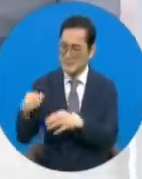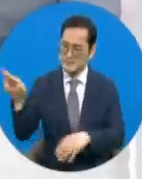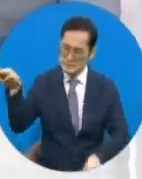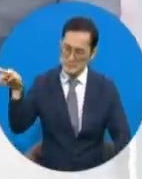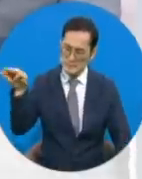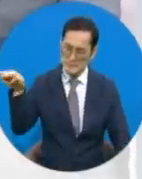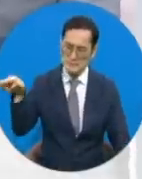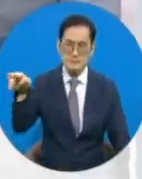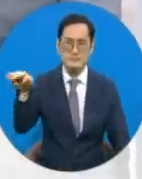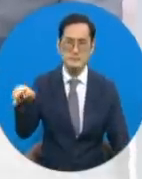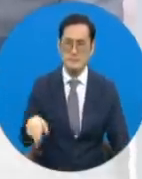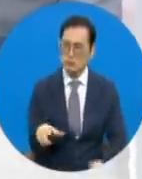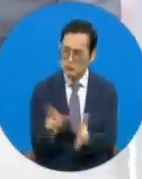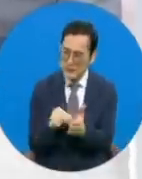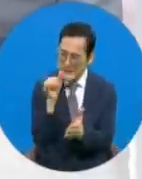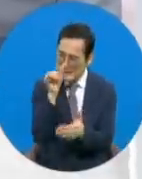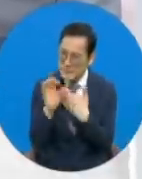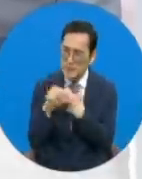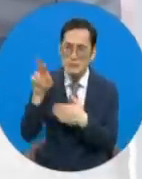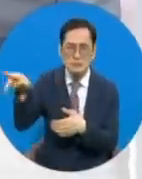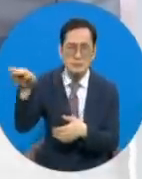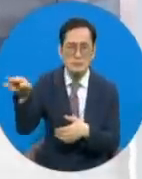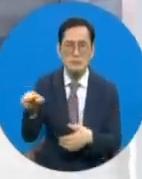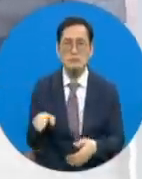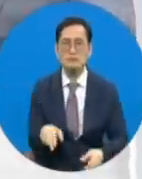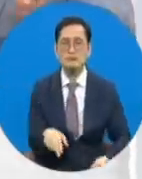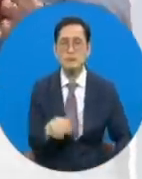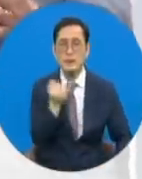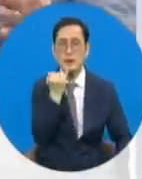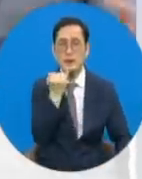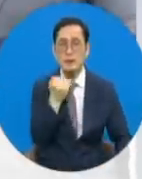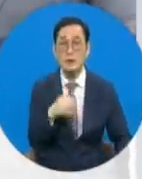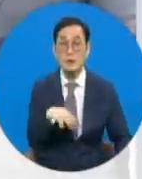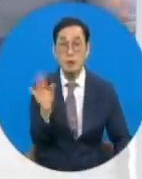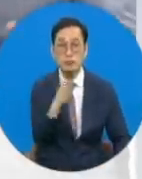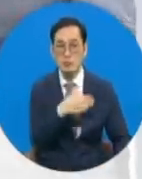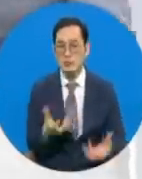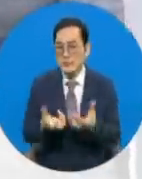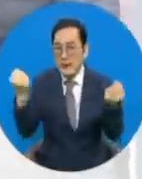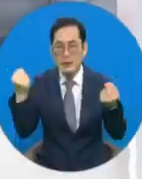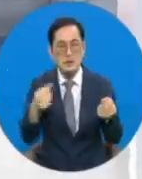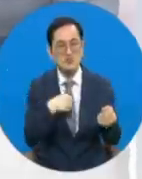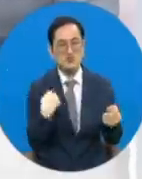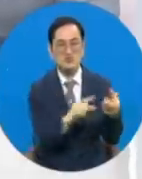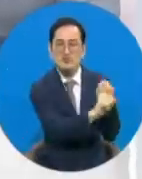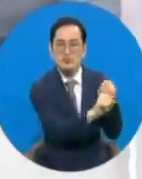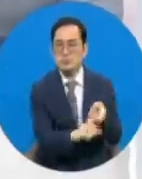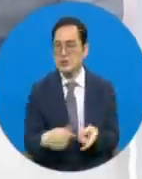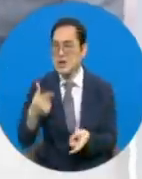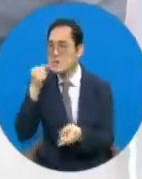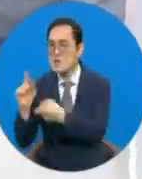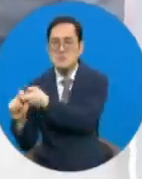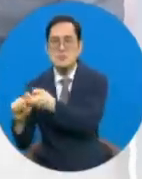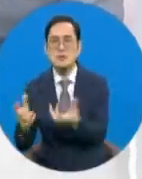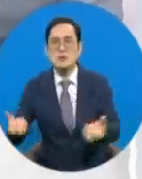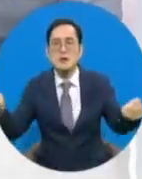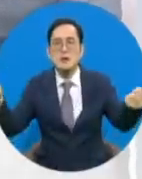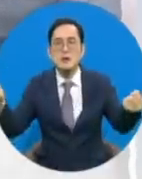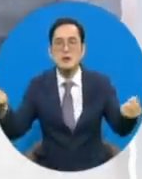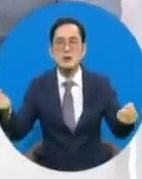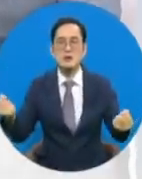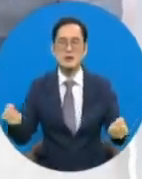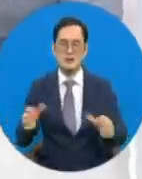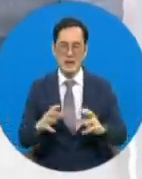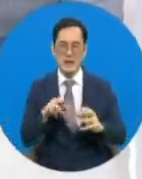친일적 행태의 문제점을 지적하는 건 맞습니다만은 아예 처음부터 장외로 갈라져서 하는 것은 국론 분열이고